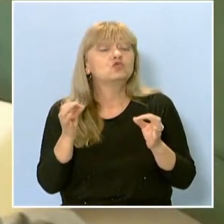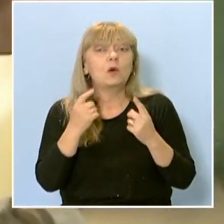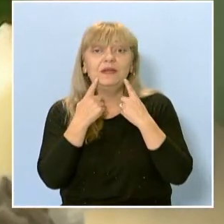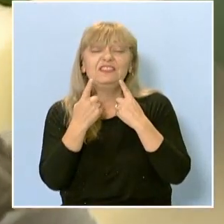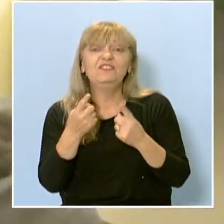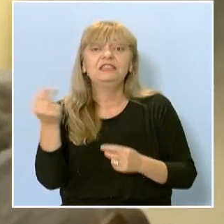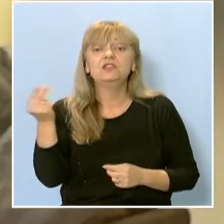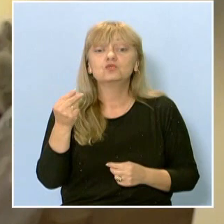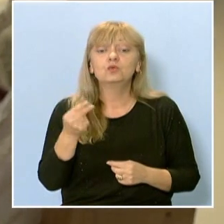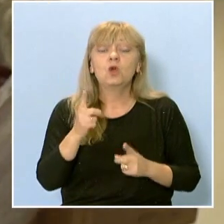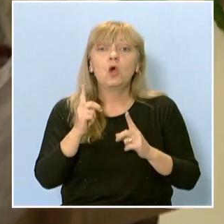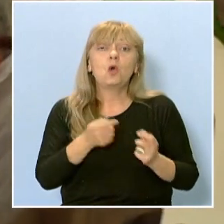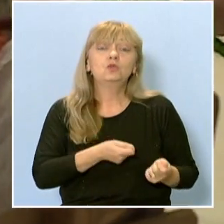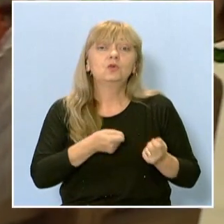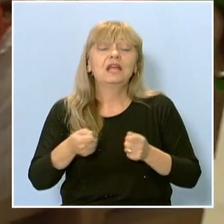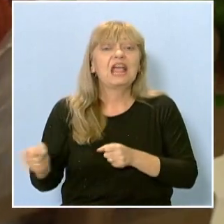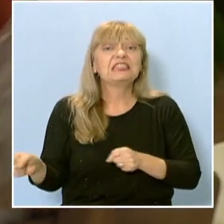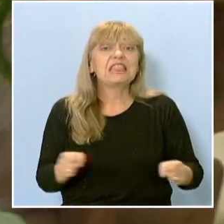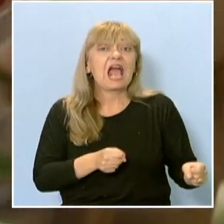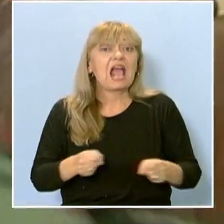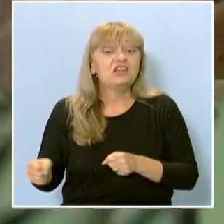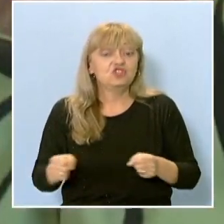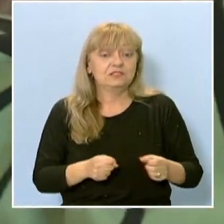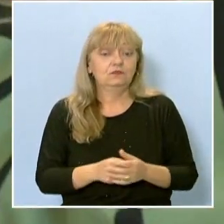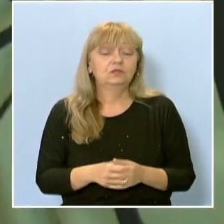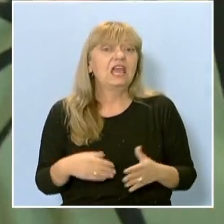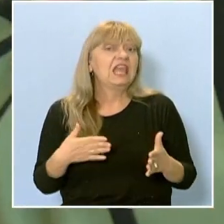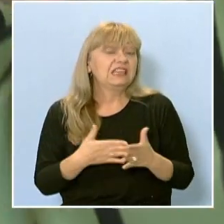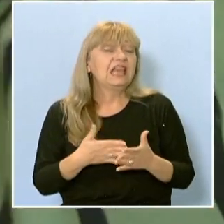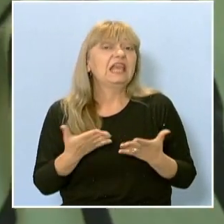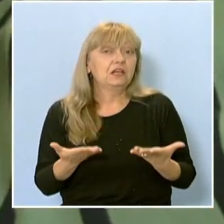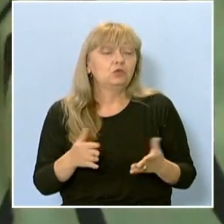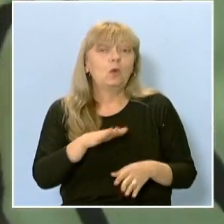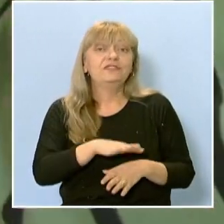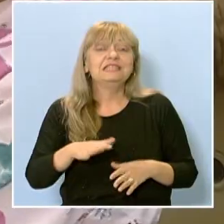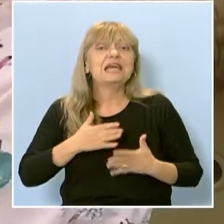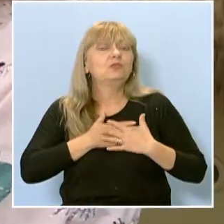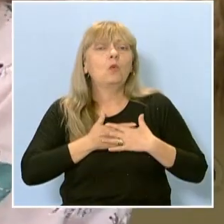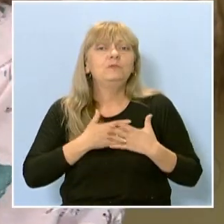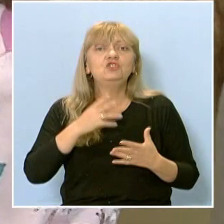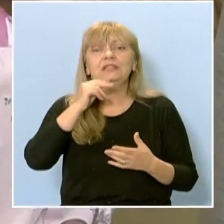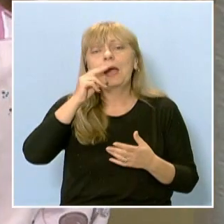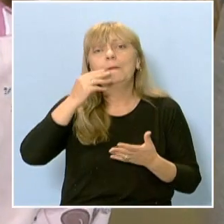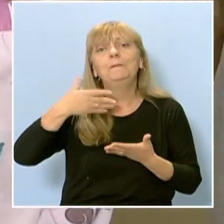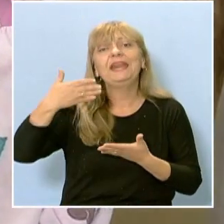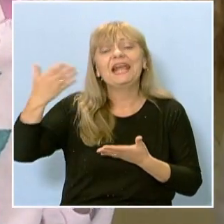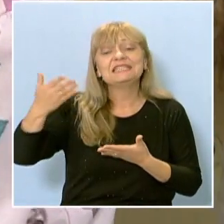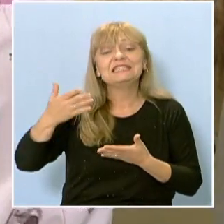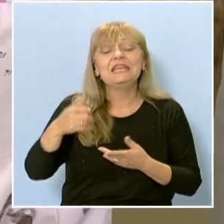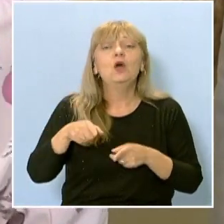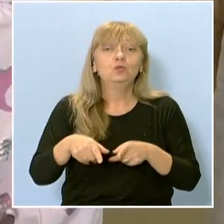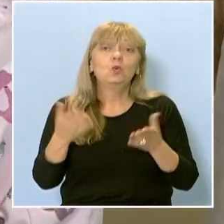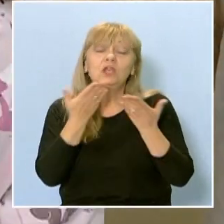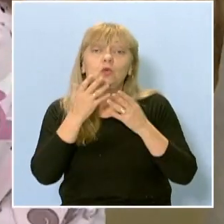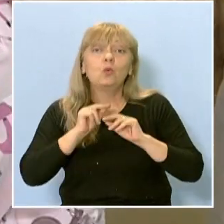носи духа на отминалите времена – такачеството. И тъй като децата обичат приказки, в градината ги учат как всяка